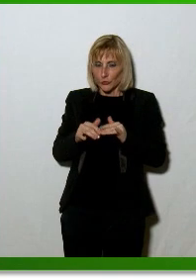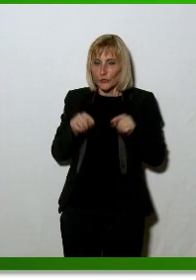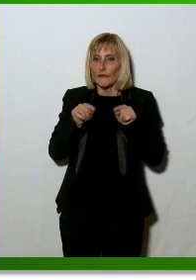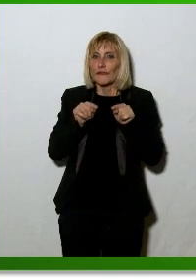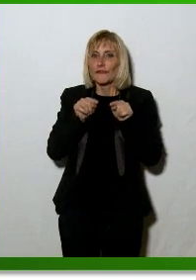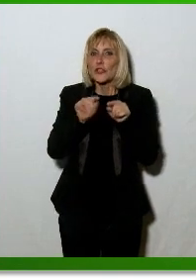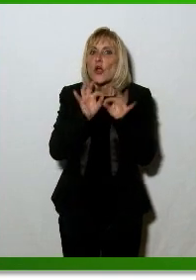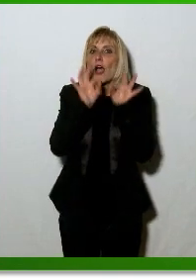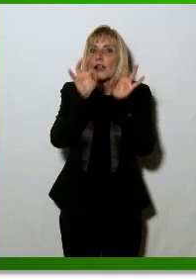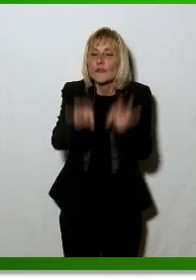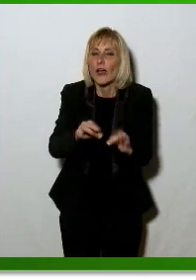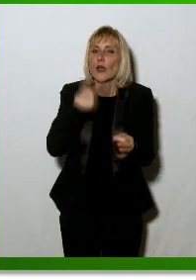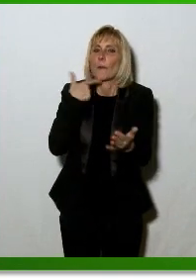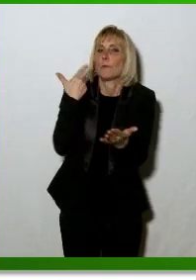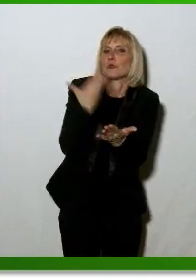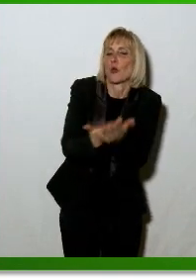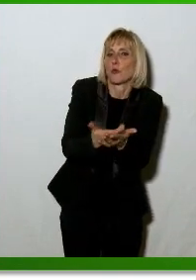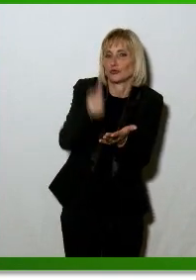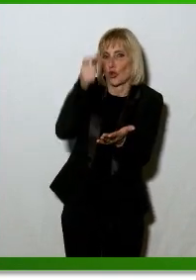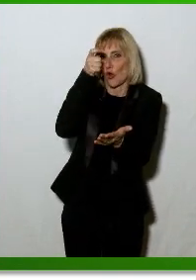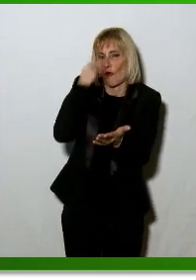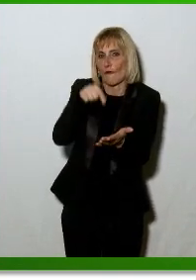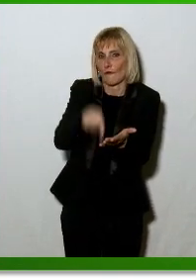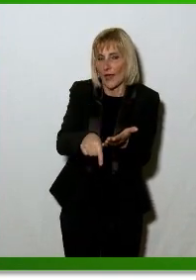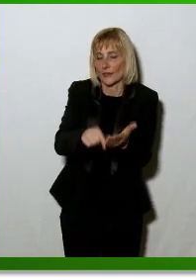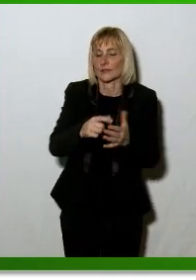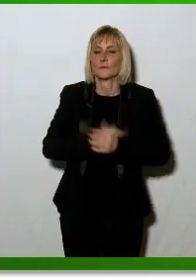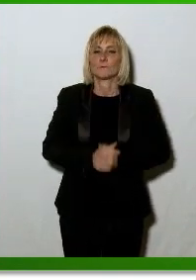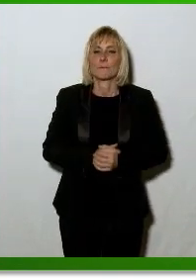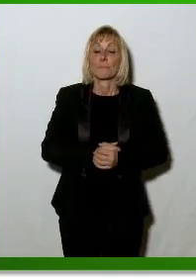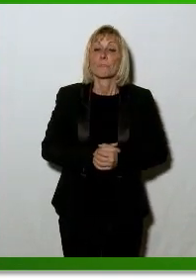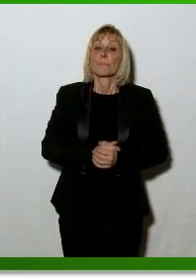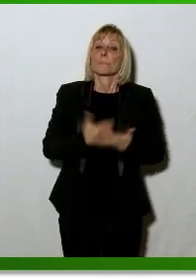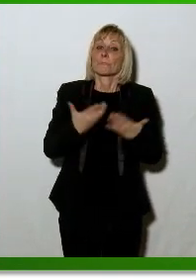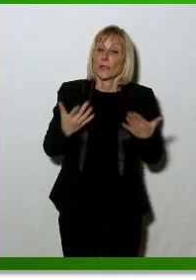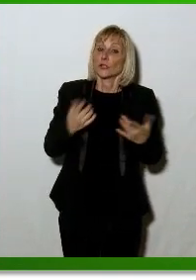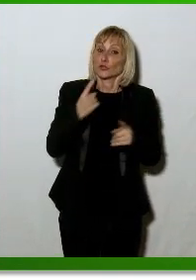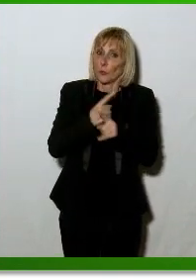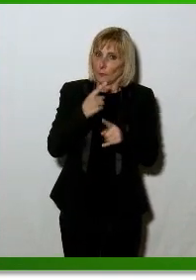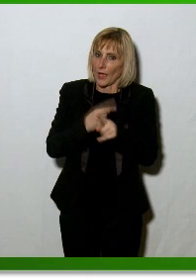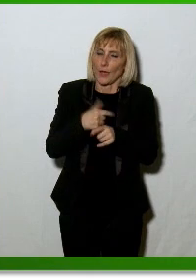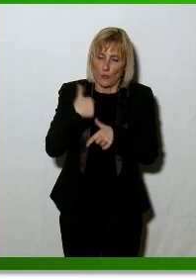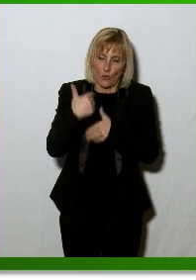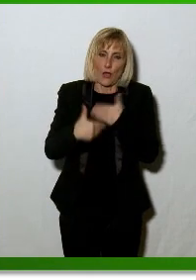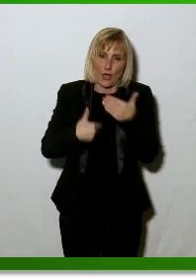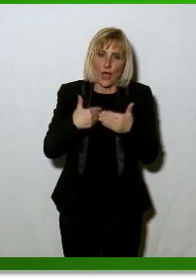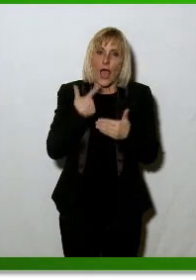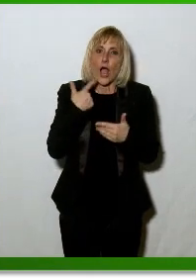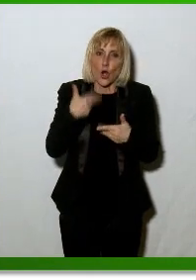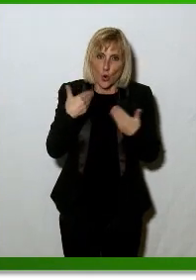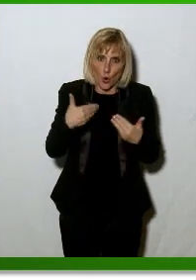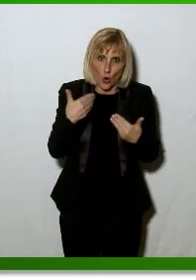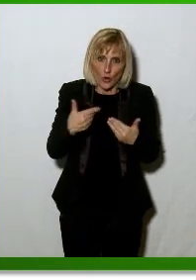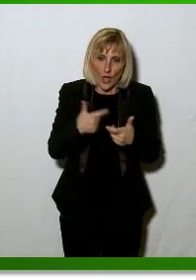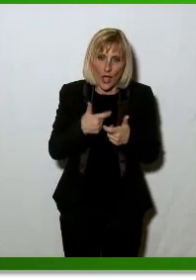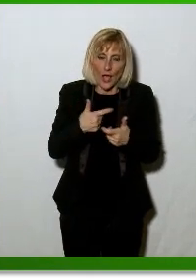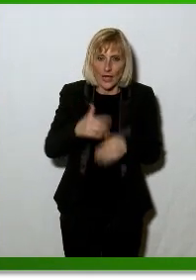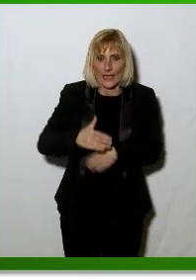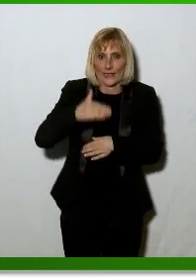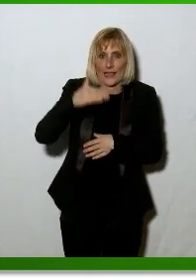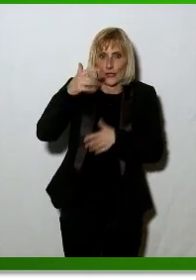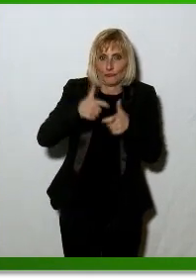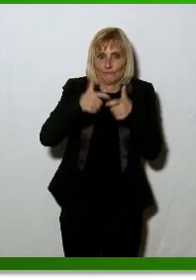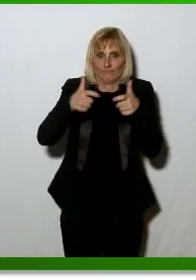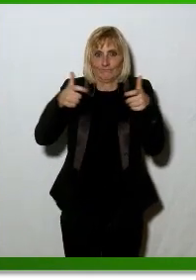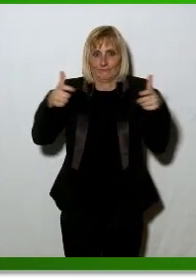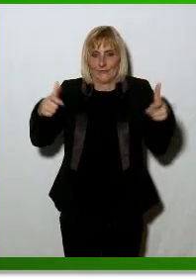proposte al nostro governo e ancora tanto Possiamo e dobbiamo crescere io passerò il testimone Ma la